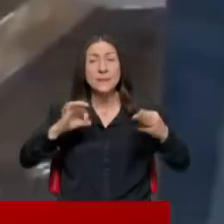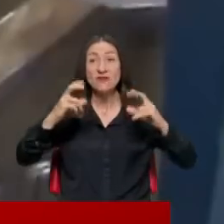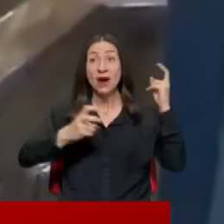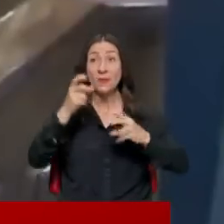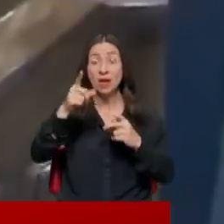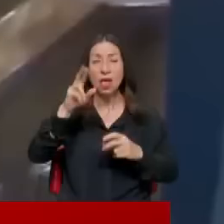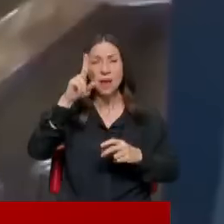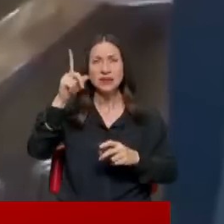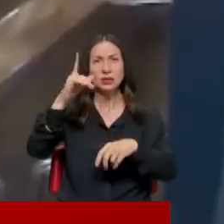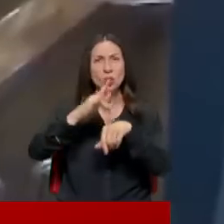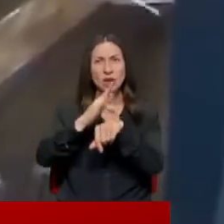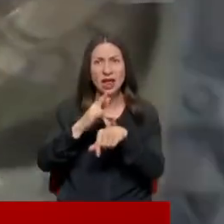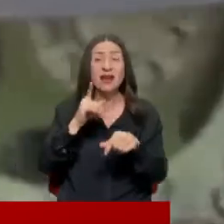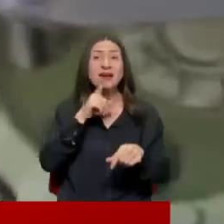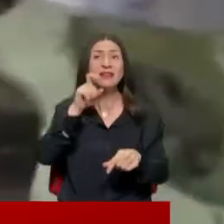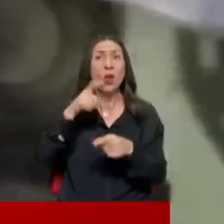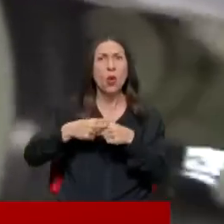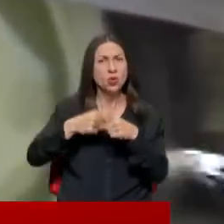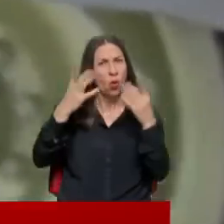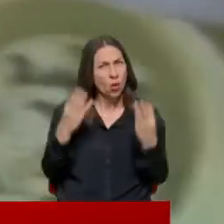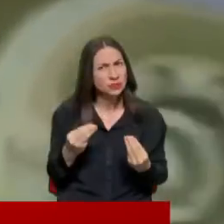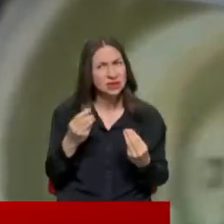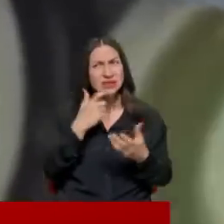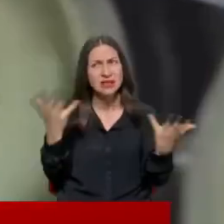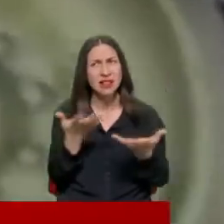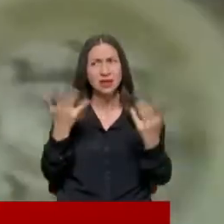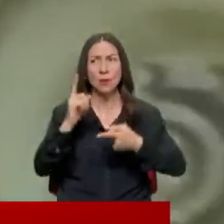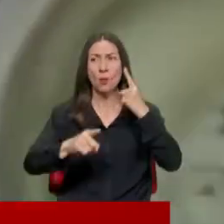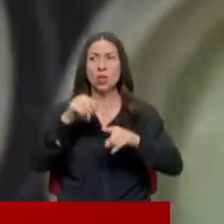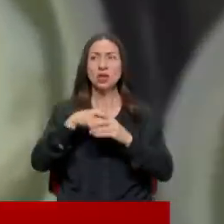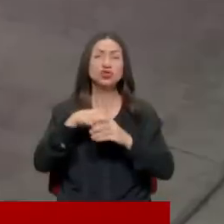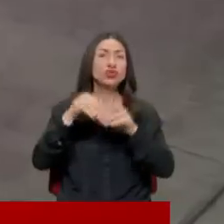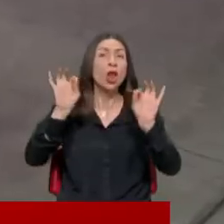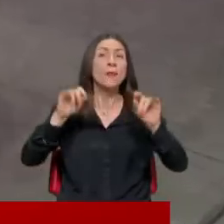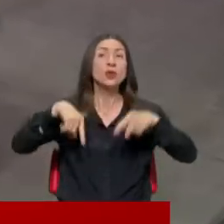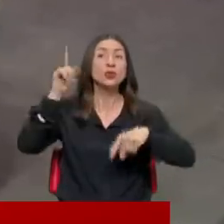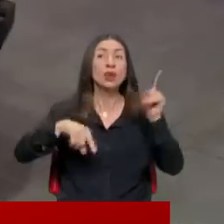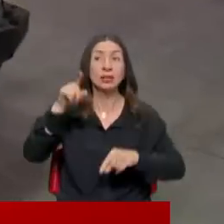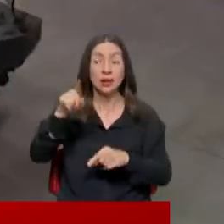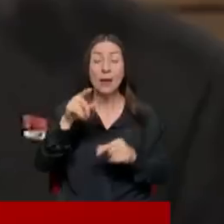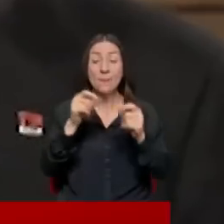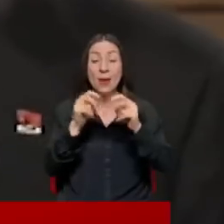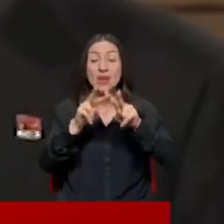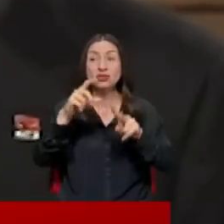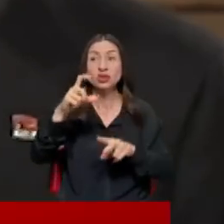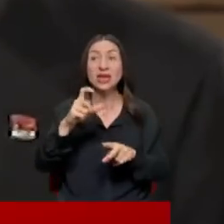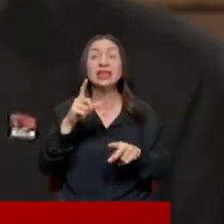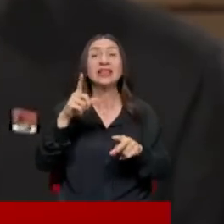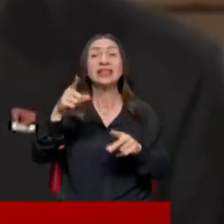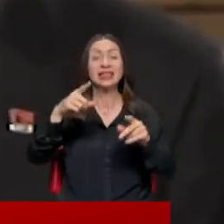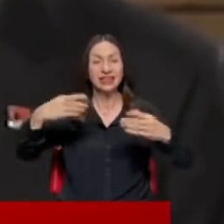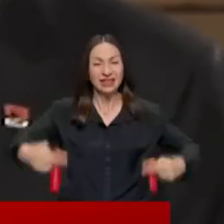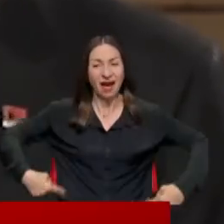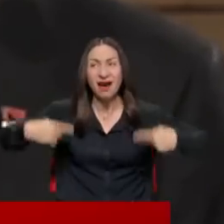fabrikaya yabancı bir ülkenin Katar'ın ortak olması yıllardır siyasetin önemli gündemi. BMC tank palet fabrikasının